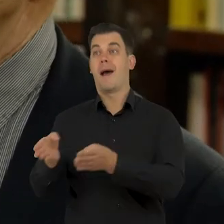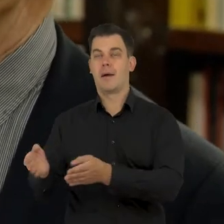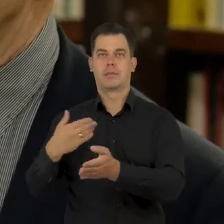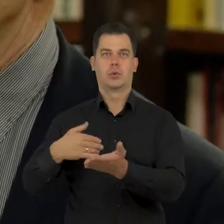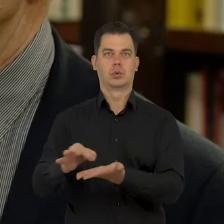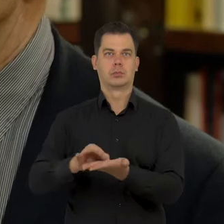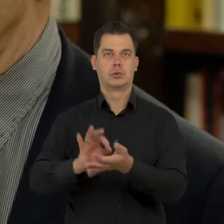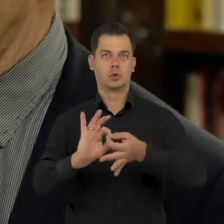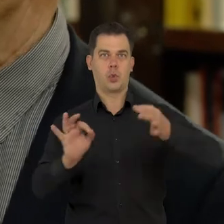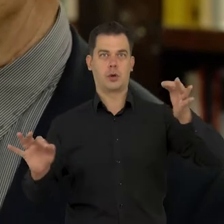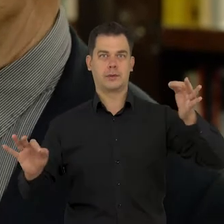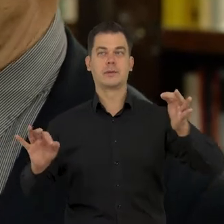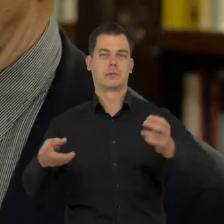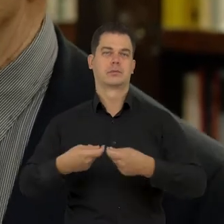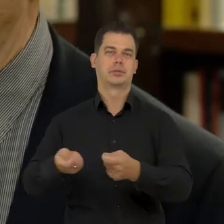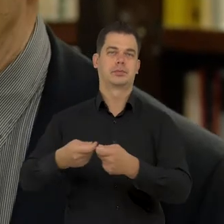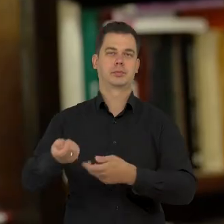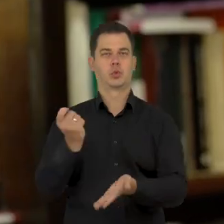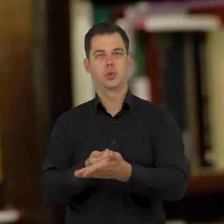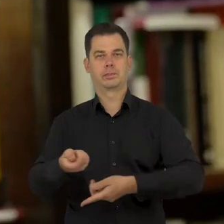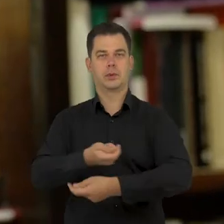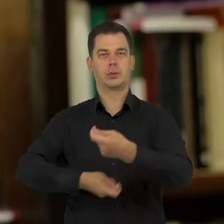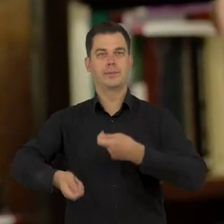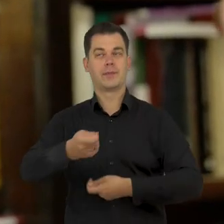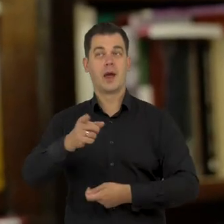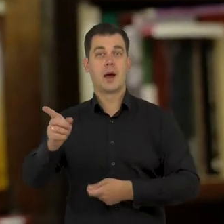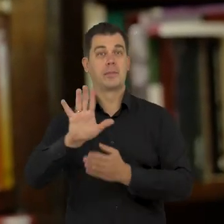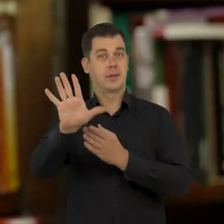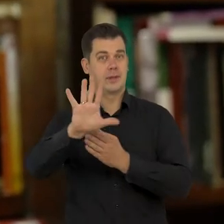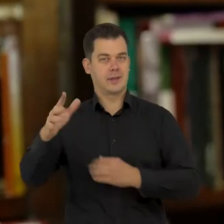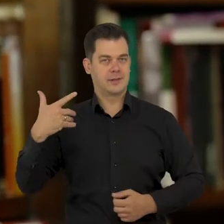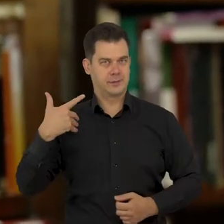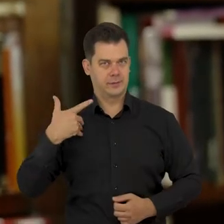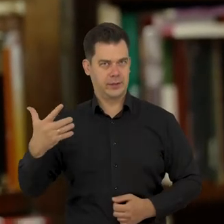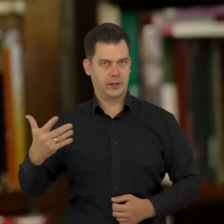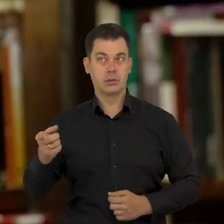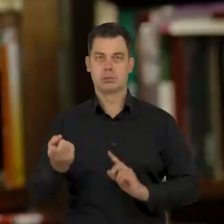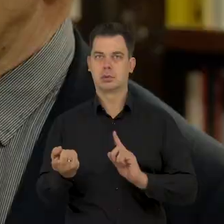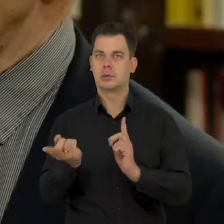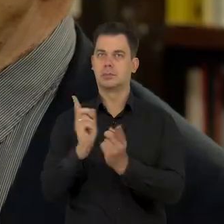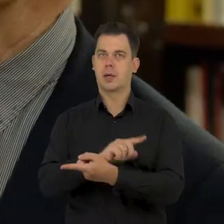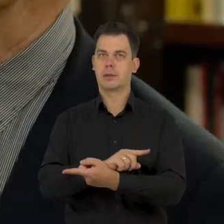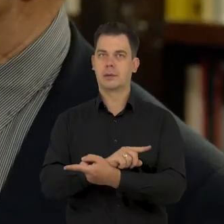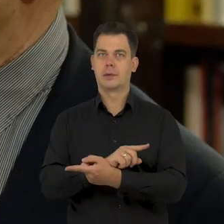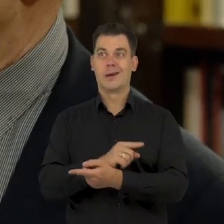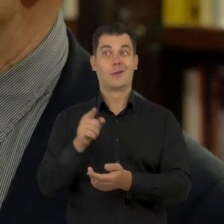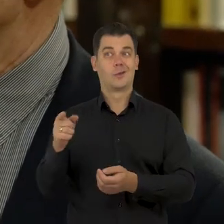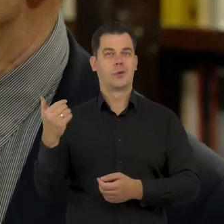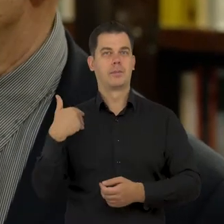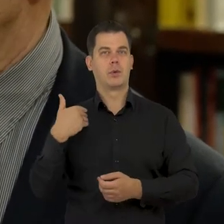chętniej używano monety złotej, gdzie tylko się dało. I pod koniec wieku XV sytuacja się